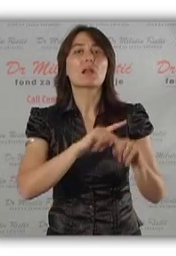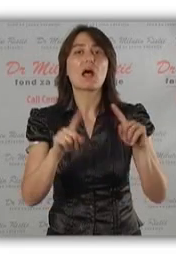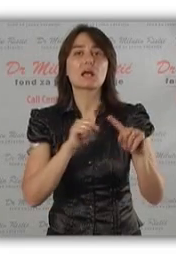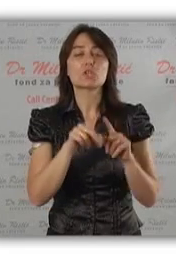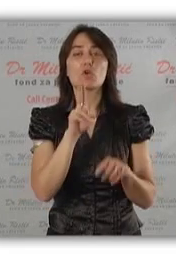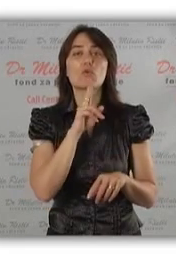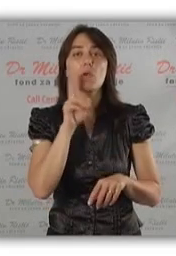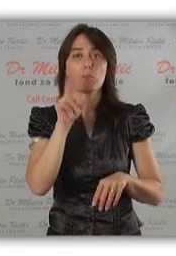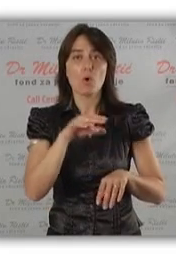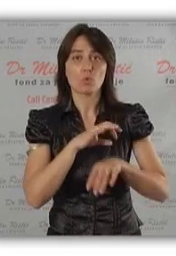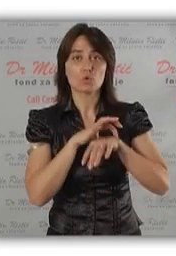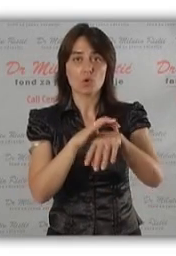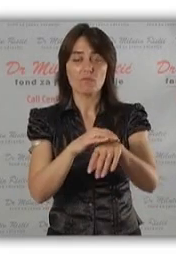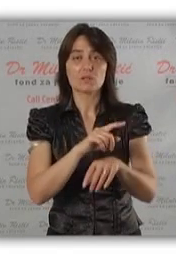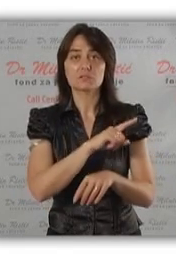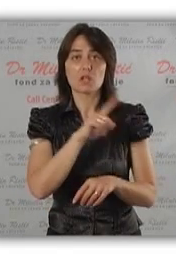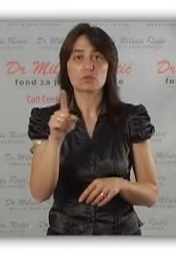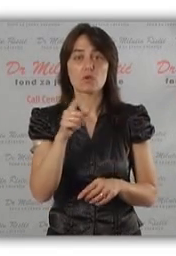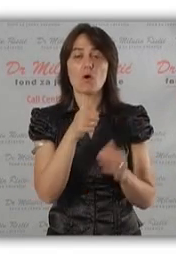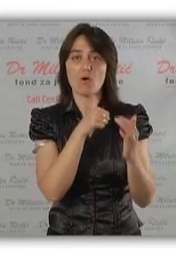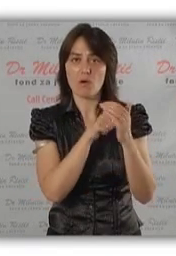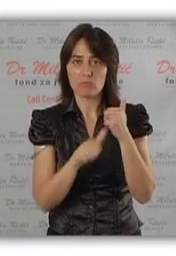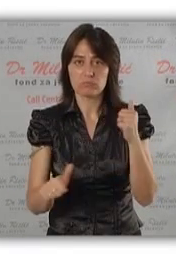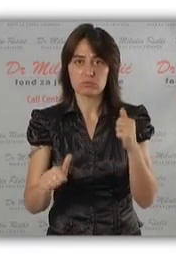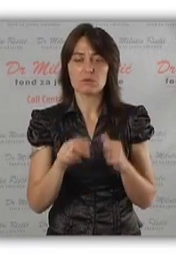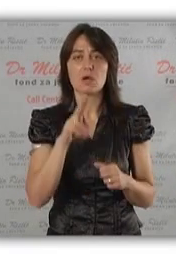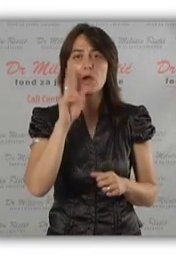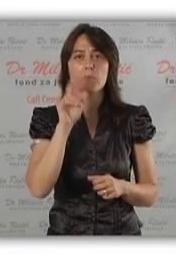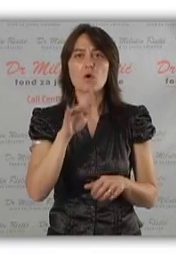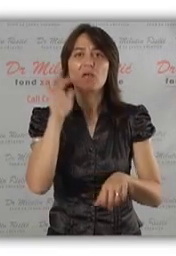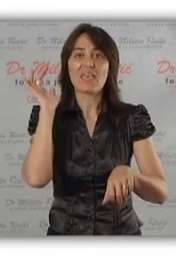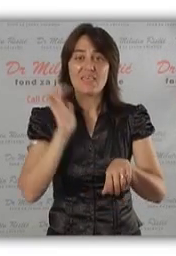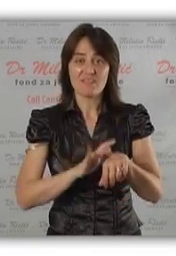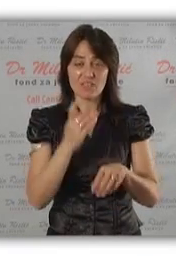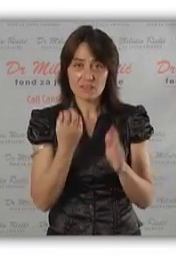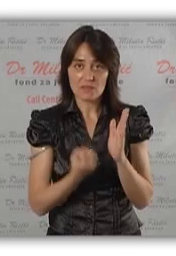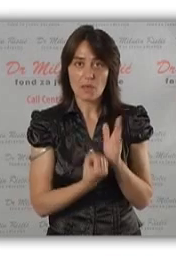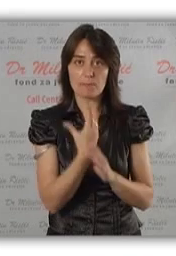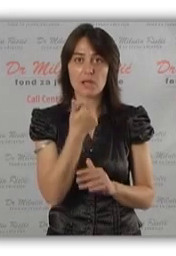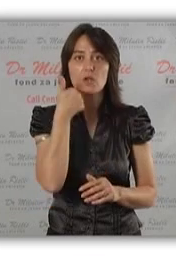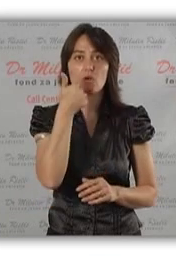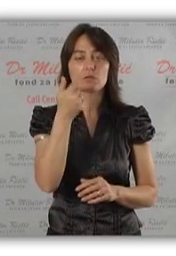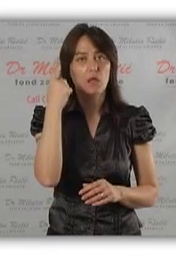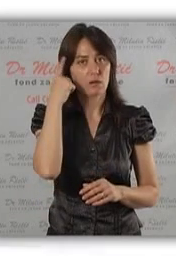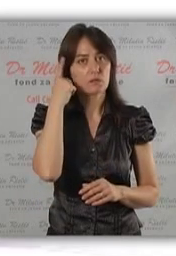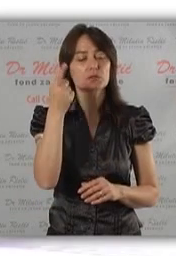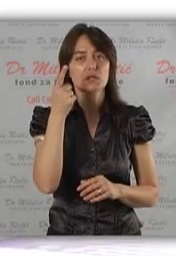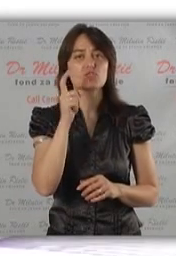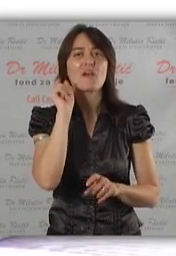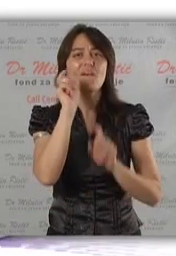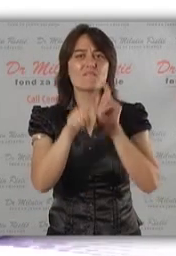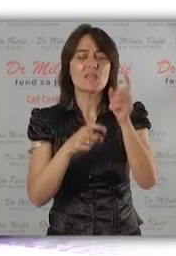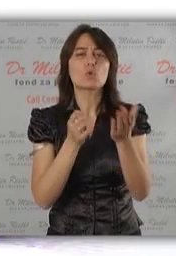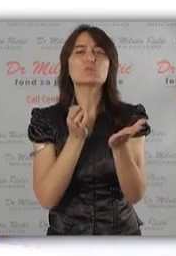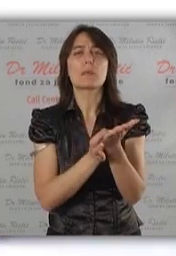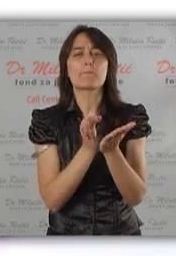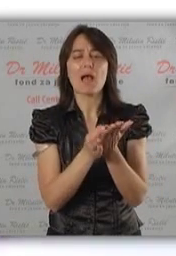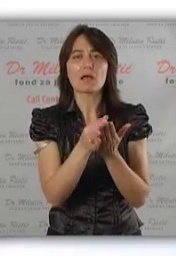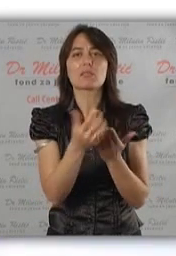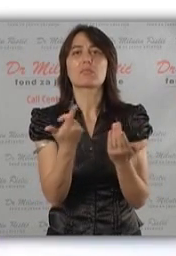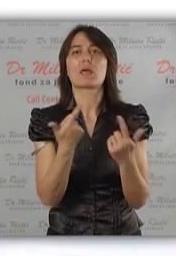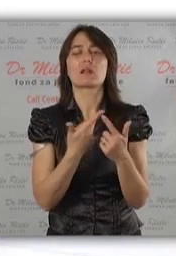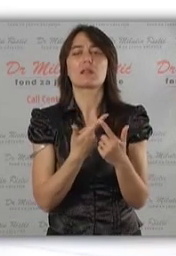Postoje mnogobrojni, znači, uzroci koji mogu dovesti do akutnih dijareja, mogu biti, znači, infektivne prirode, što su uglavnom